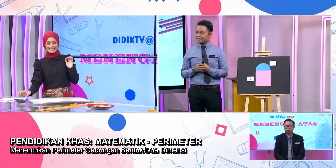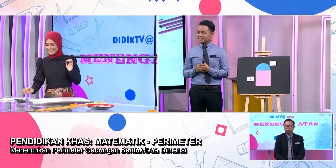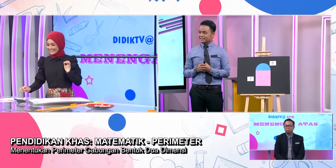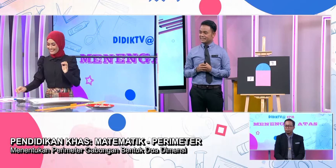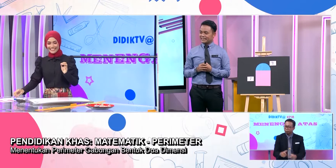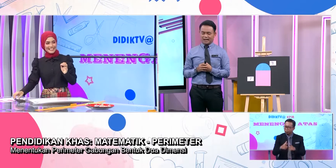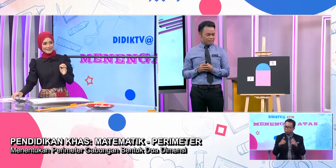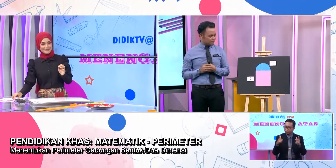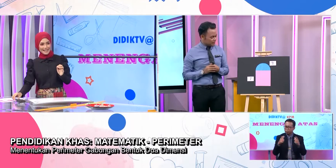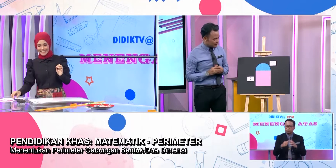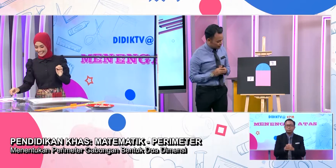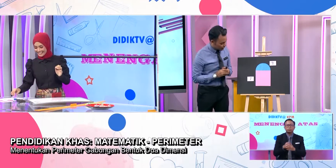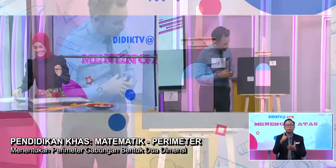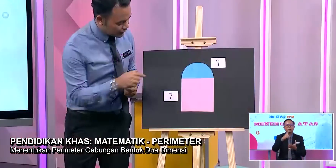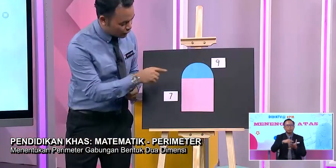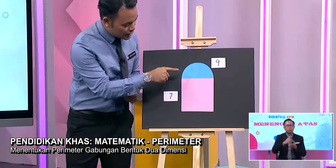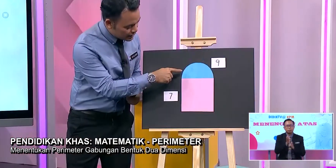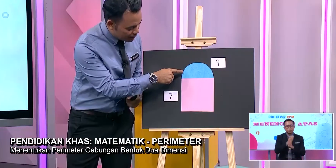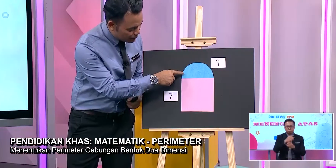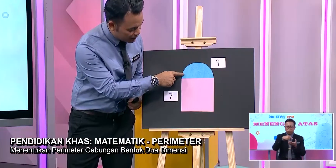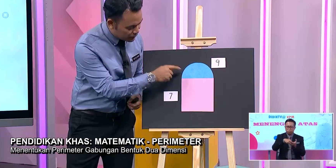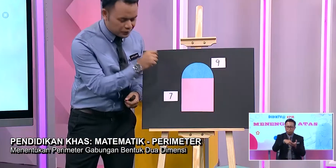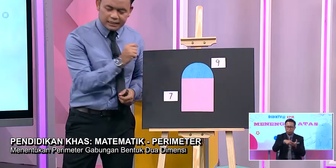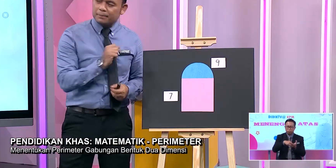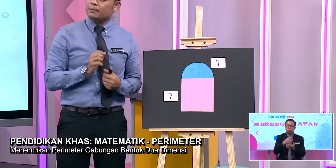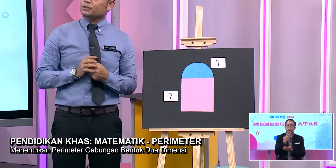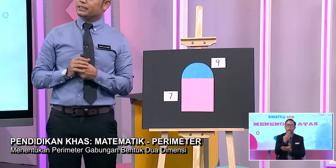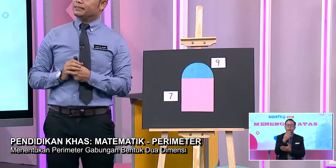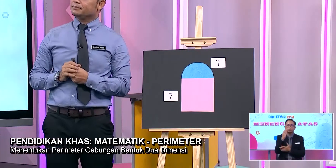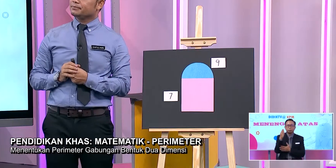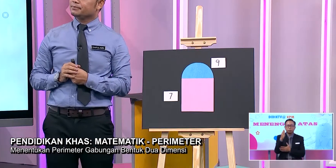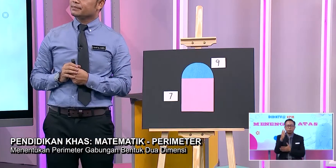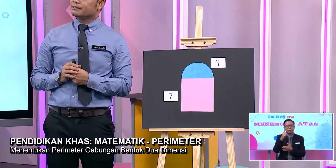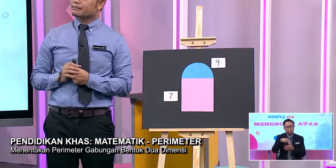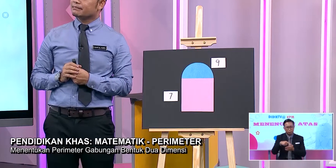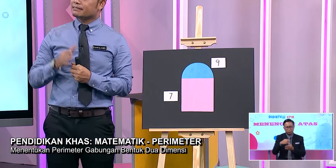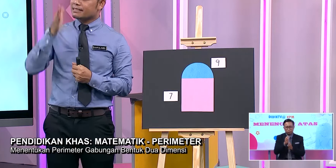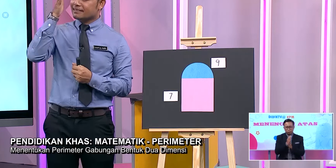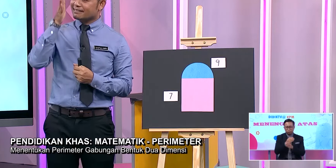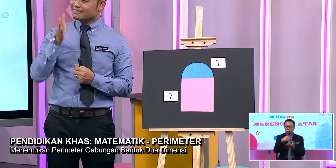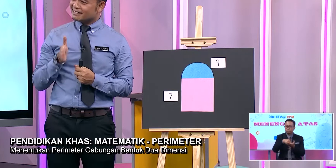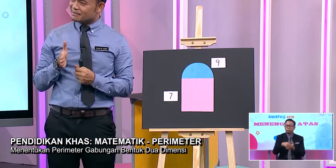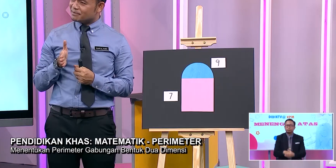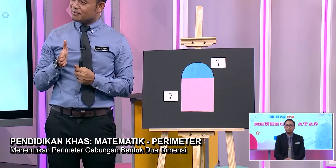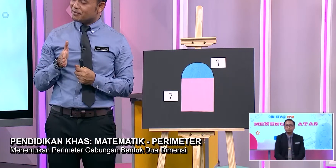berbeda sedikit oke mereka bentuknya yang berwarna biru ini apakah bentuk ini the